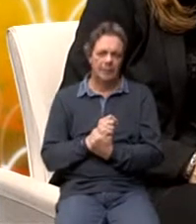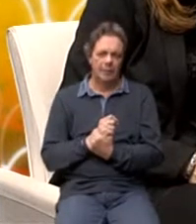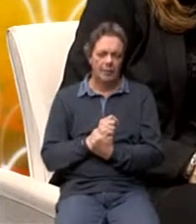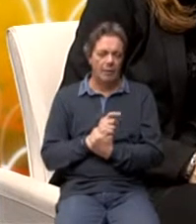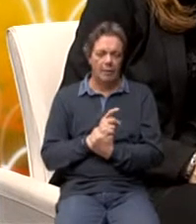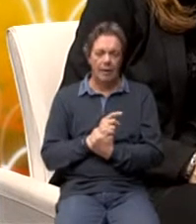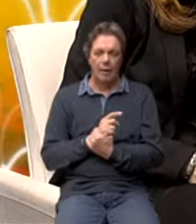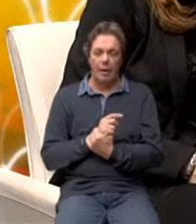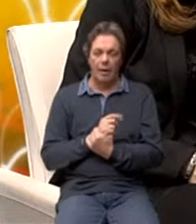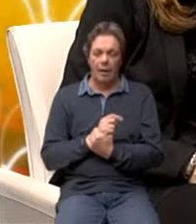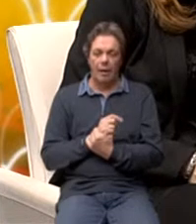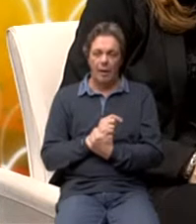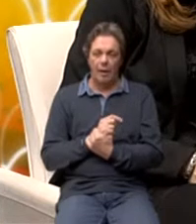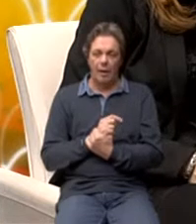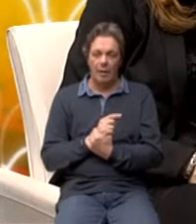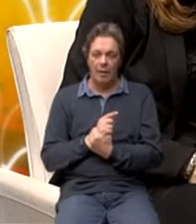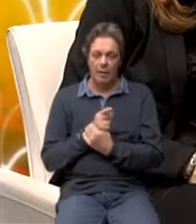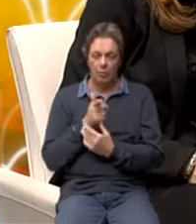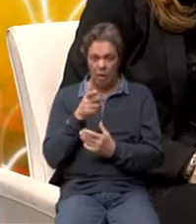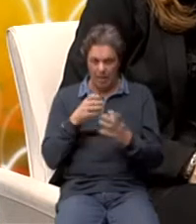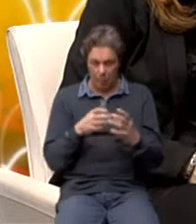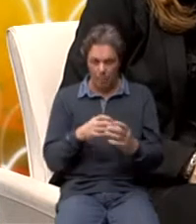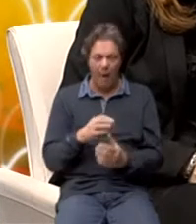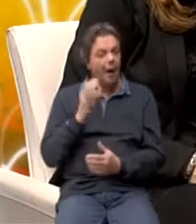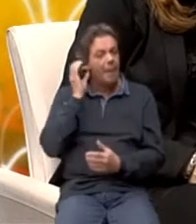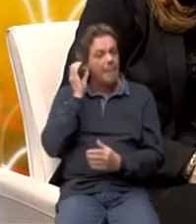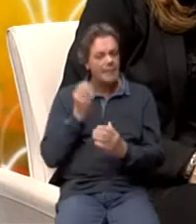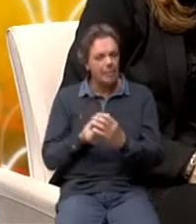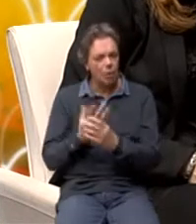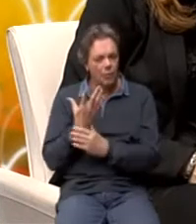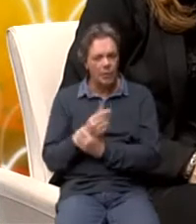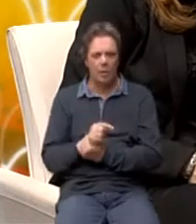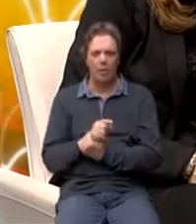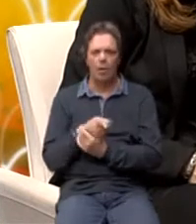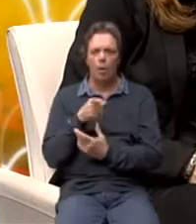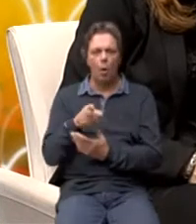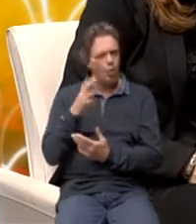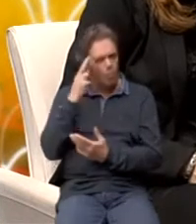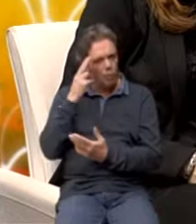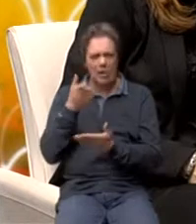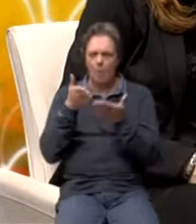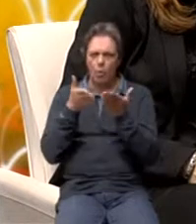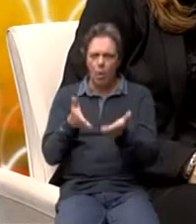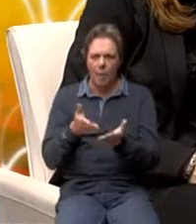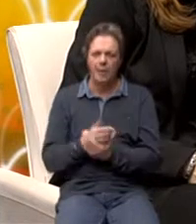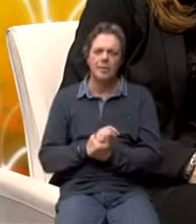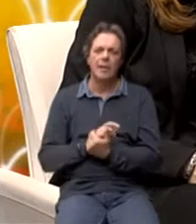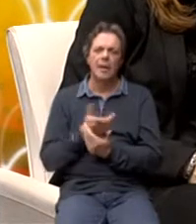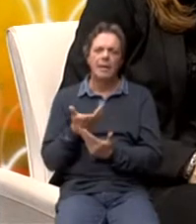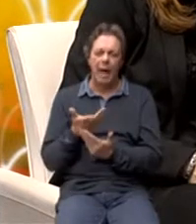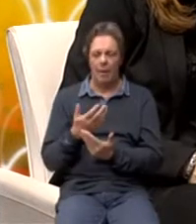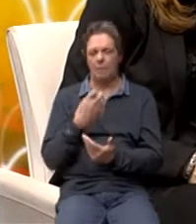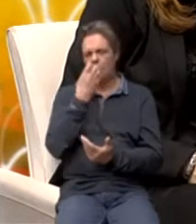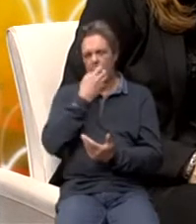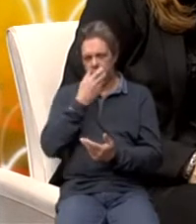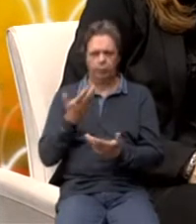ljudsko zdravlje. Dakle, to je jedna grupa. A mesni proizvodi, oni su poznati po tome da termičkom